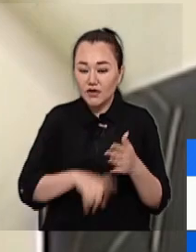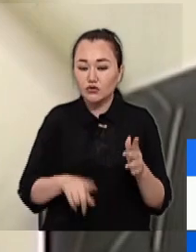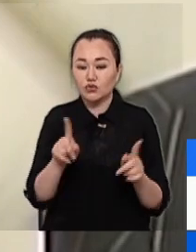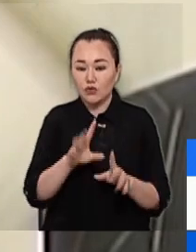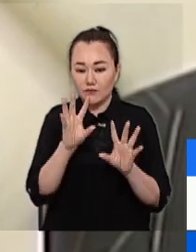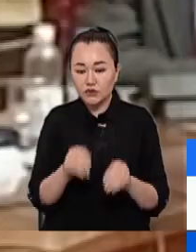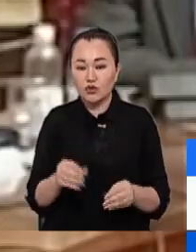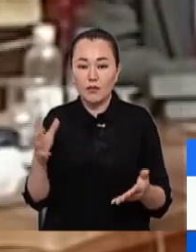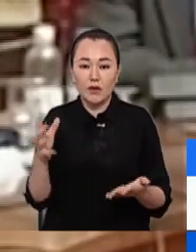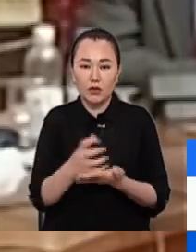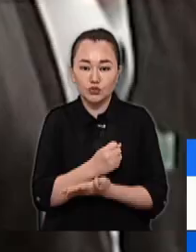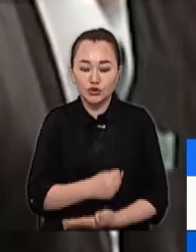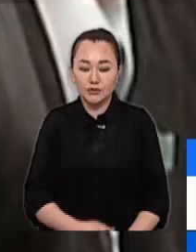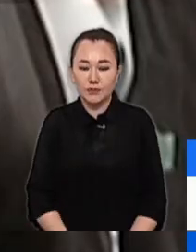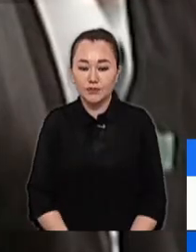что все получится.